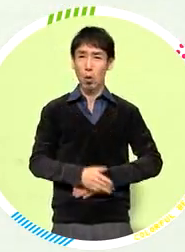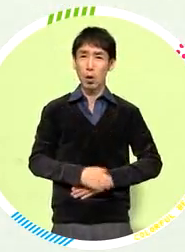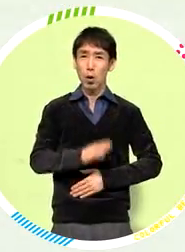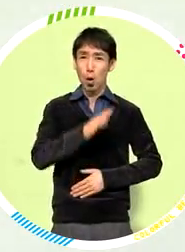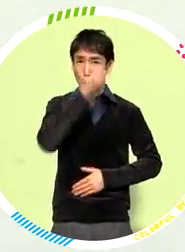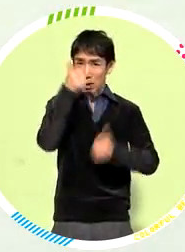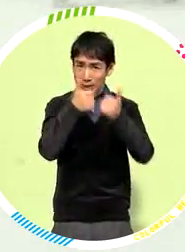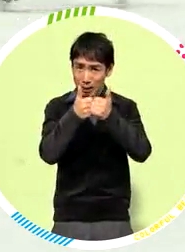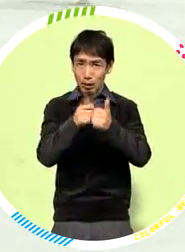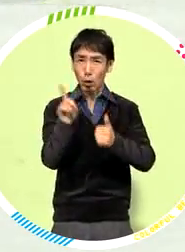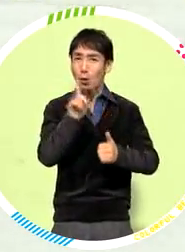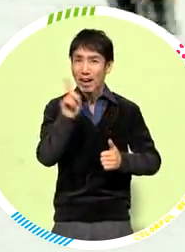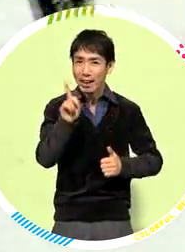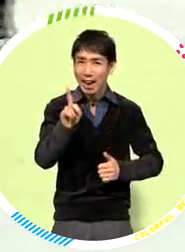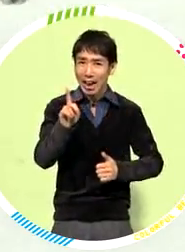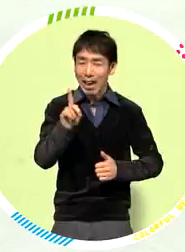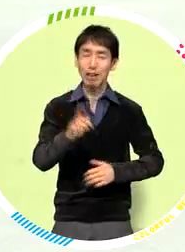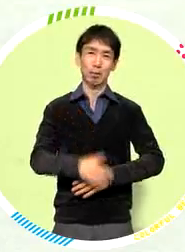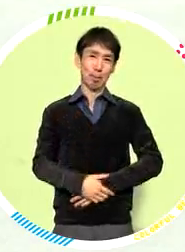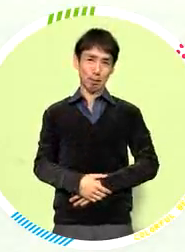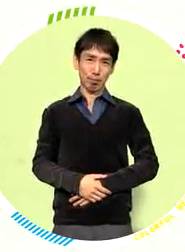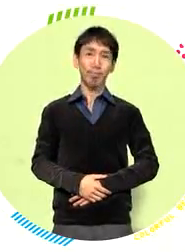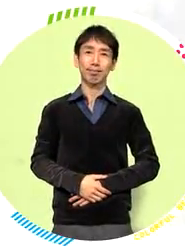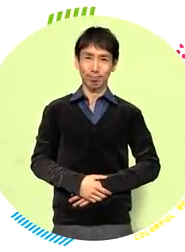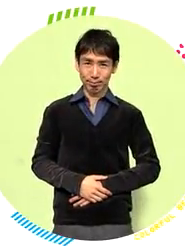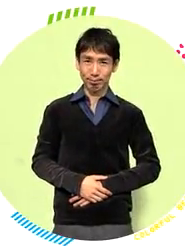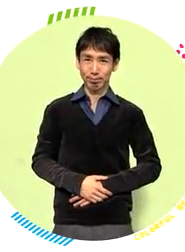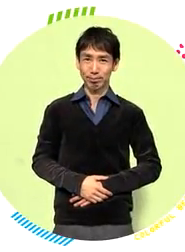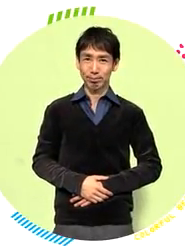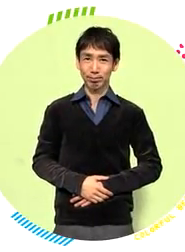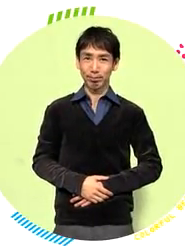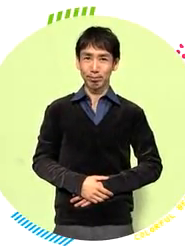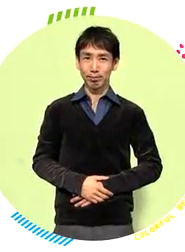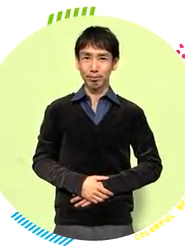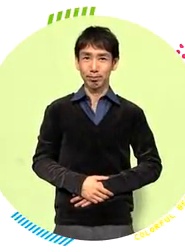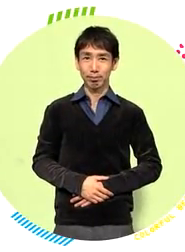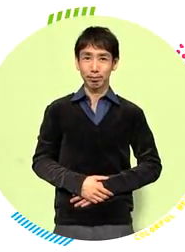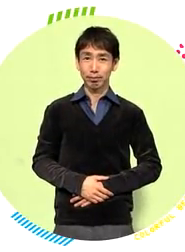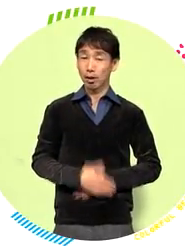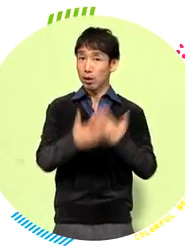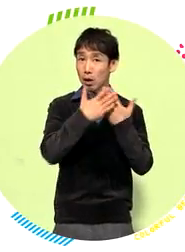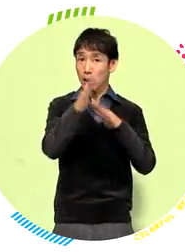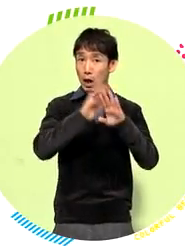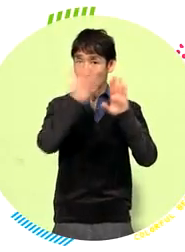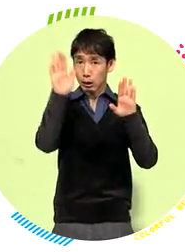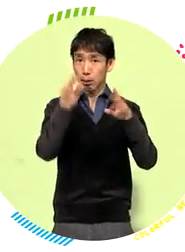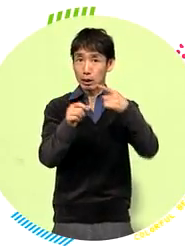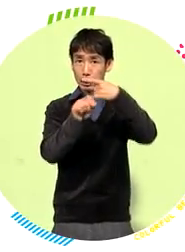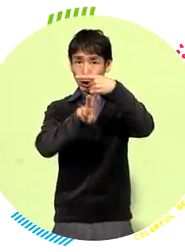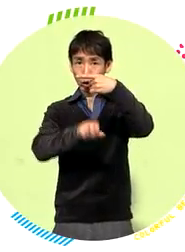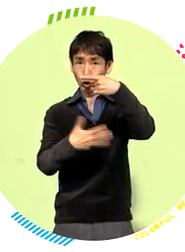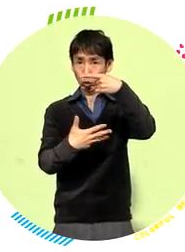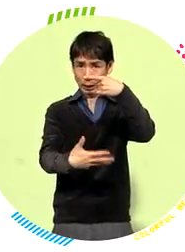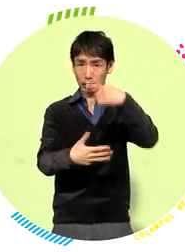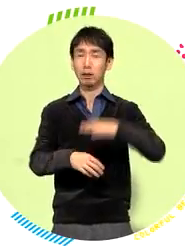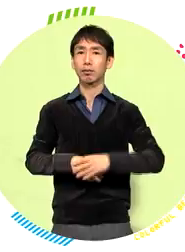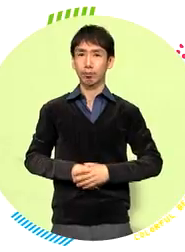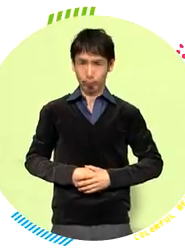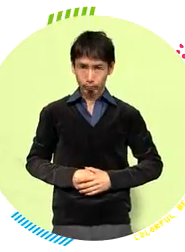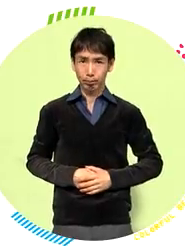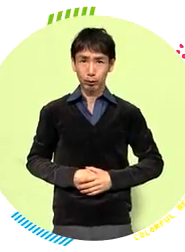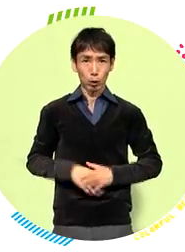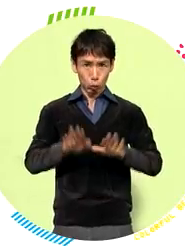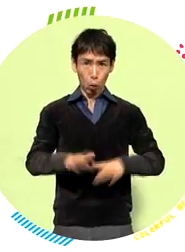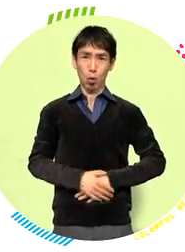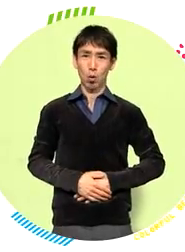けって感じですよね。 IKKO さん、 さあ、大会が始まるのは1月28日。